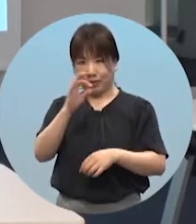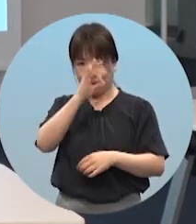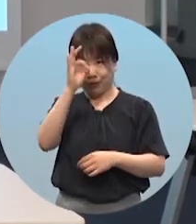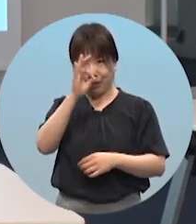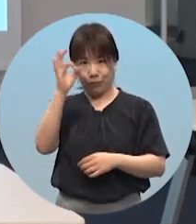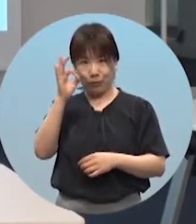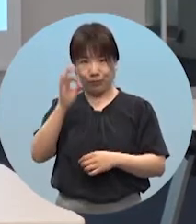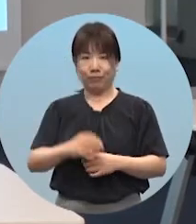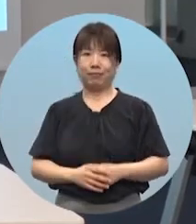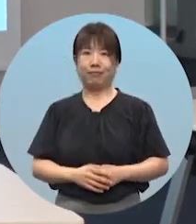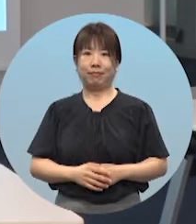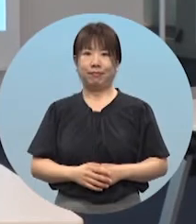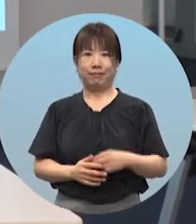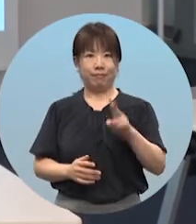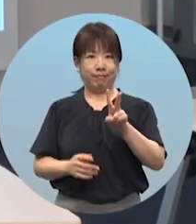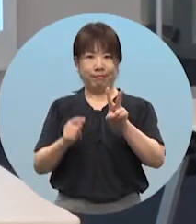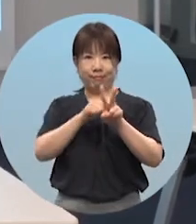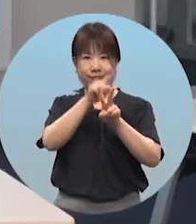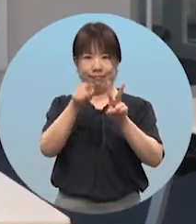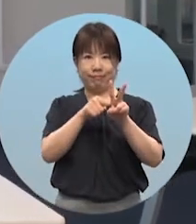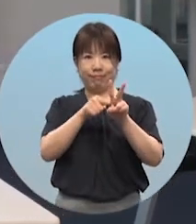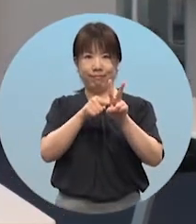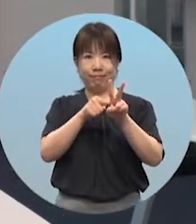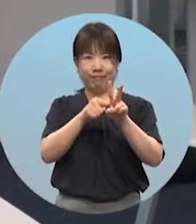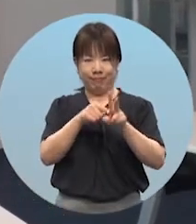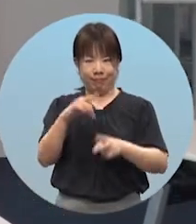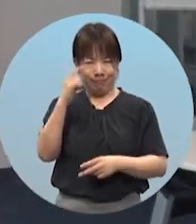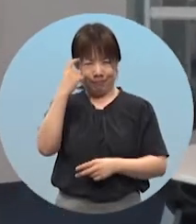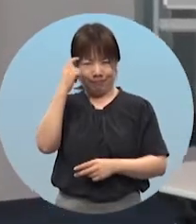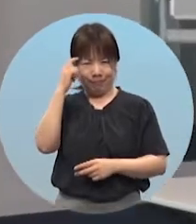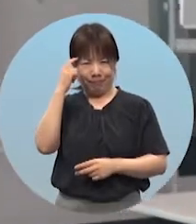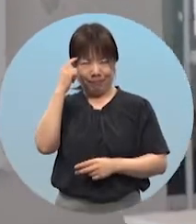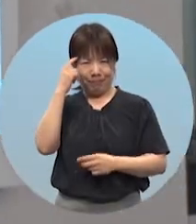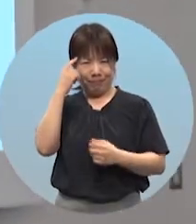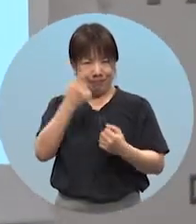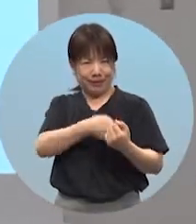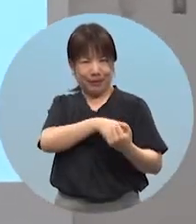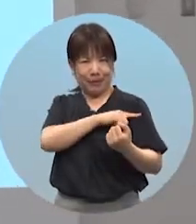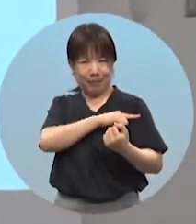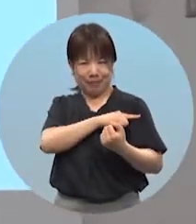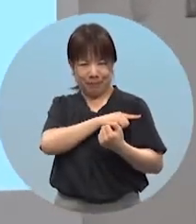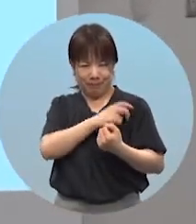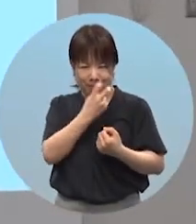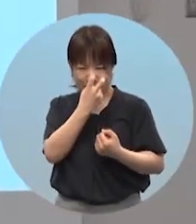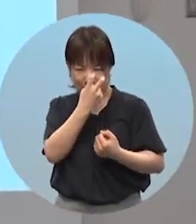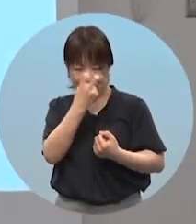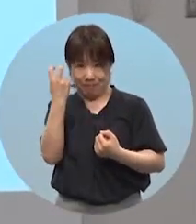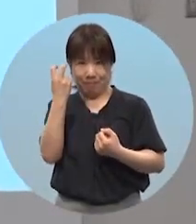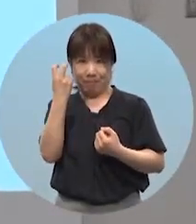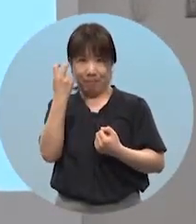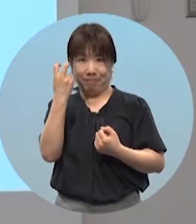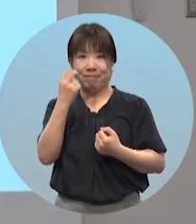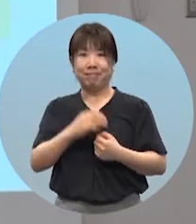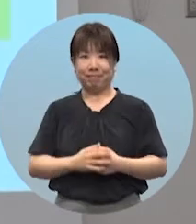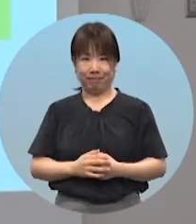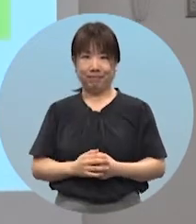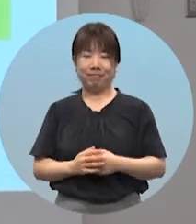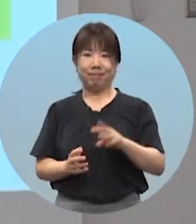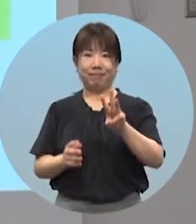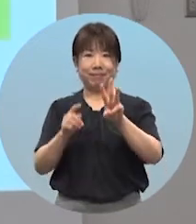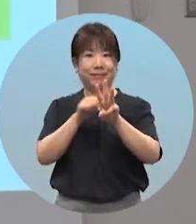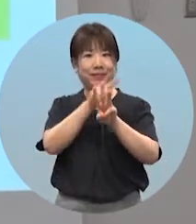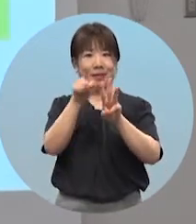ので調べる。2番目、超能力。超能力で調べる。3番